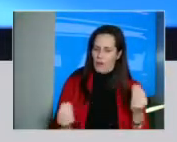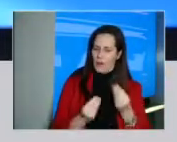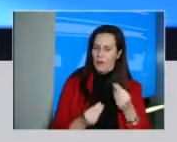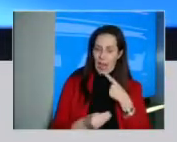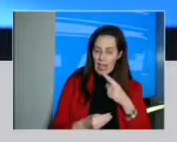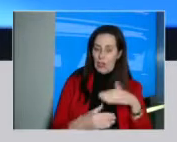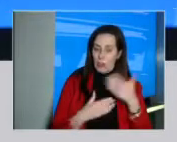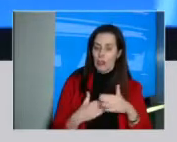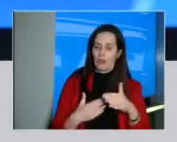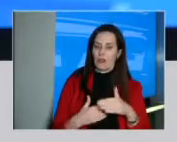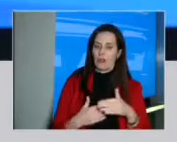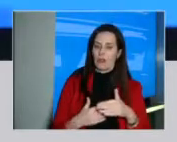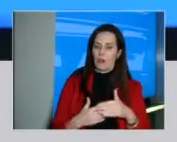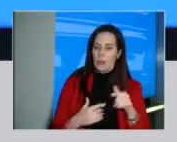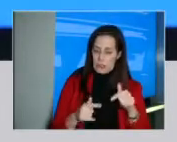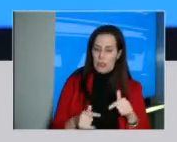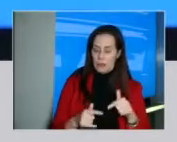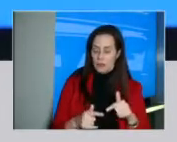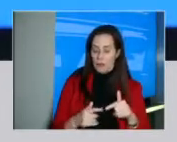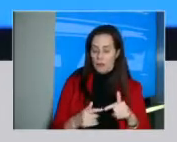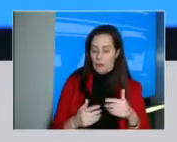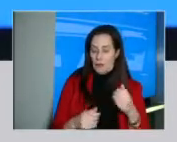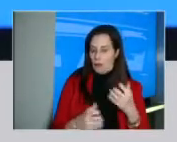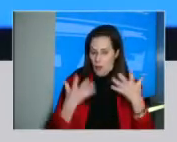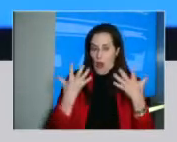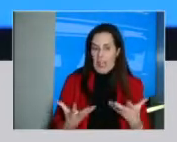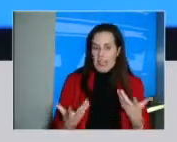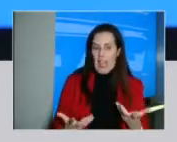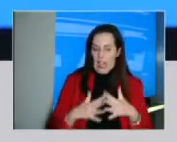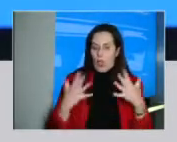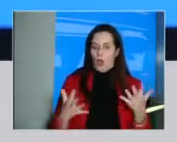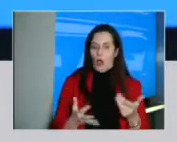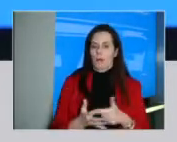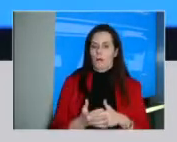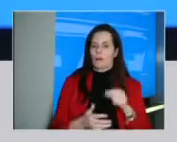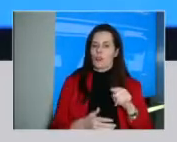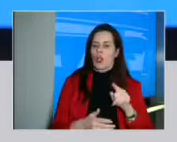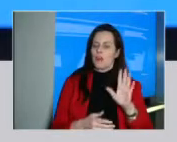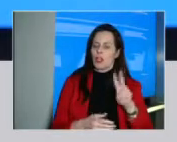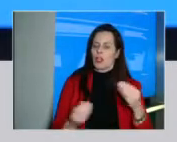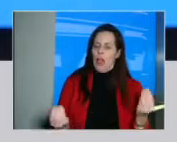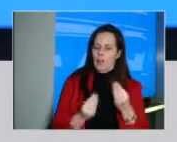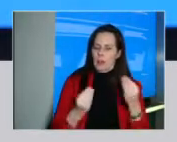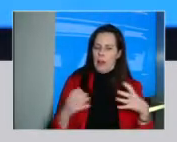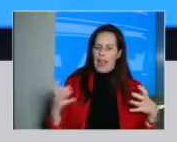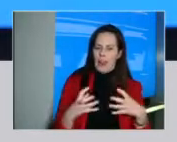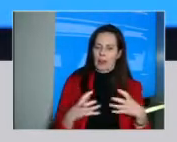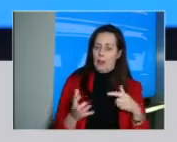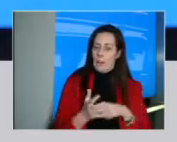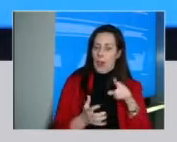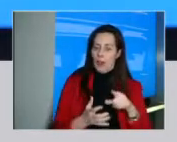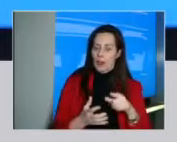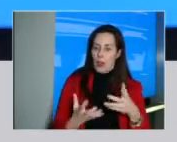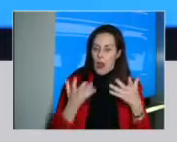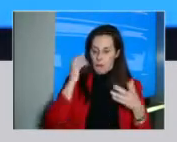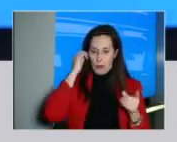להגיד שבסוף הנטל הוא גדול. הנטל הוא גדול. ושם נכנסים האלמנטים החברתיים, כי ברגע שהנטל